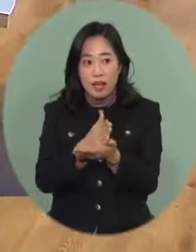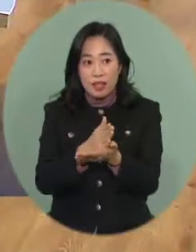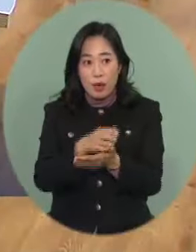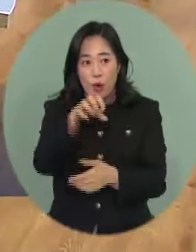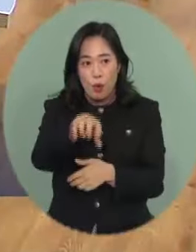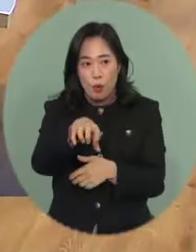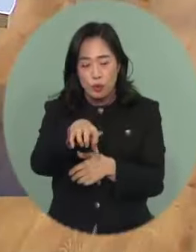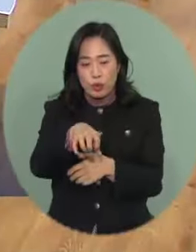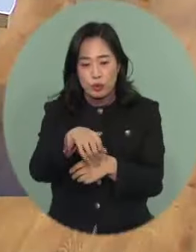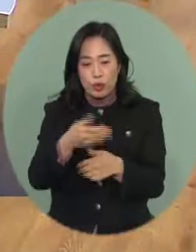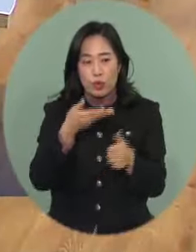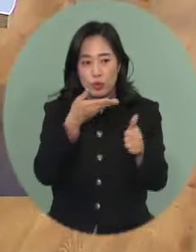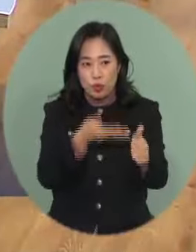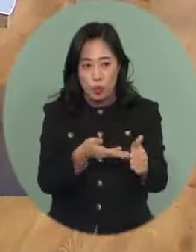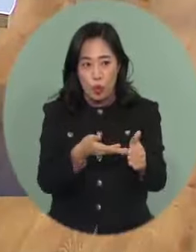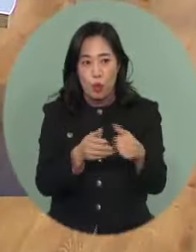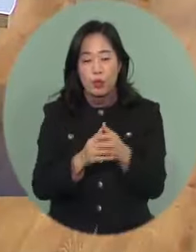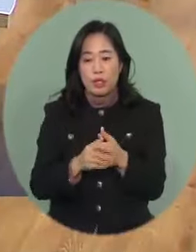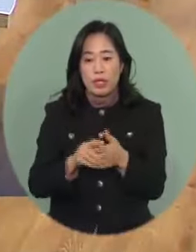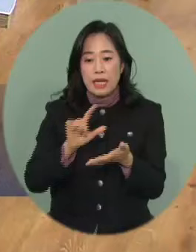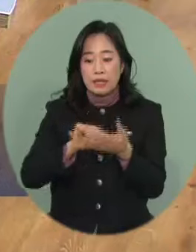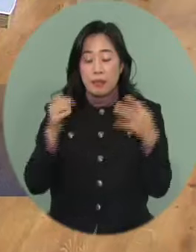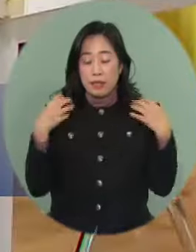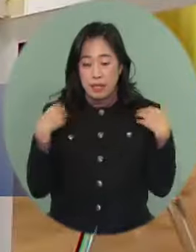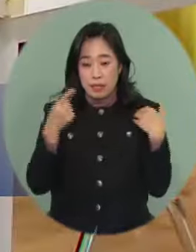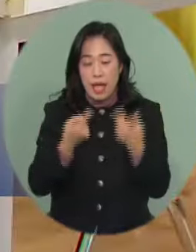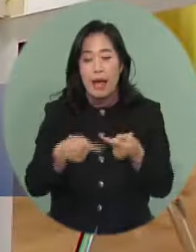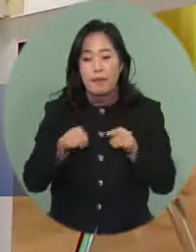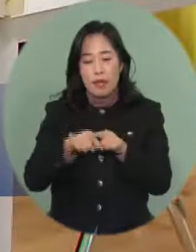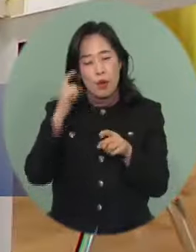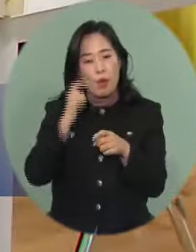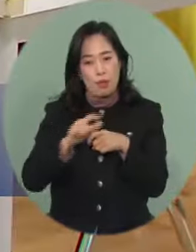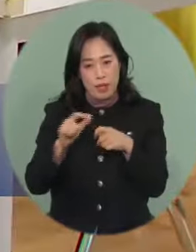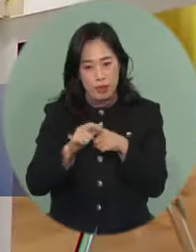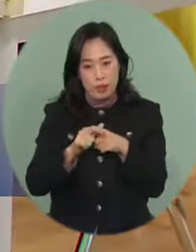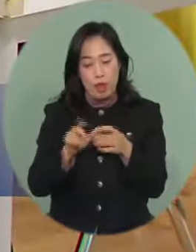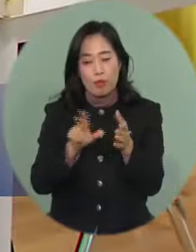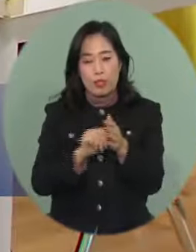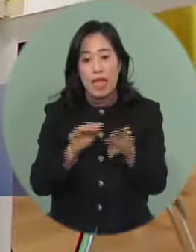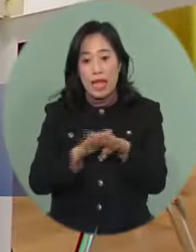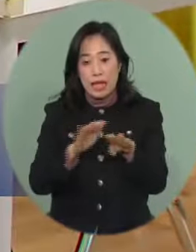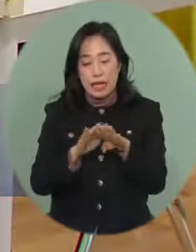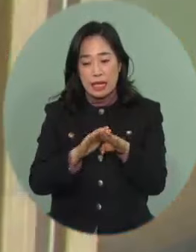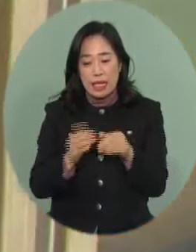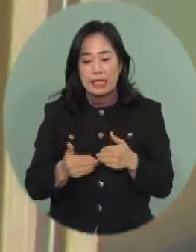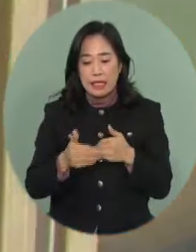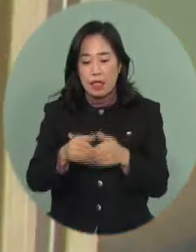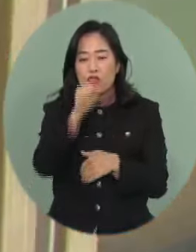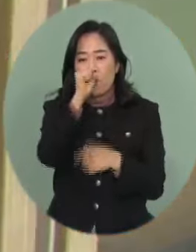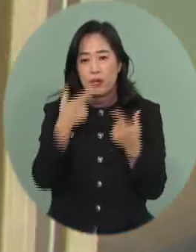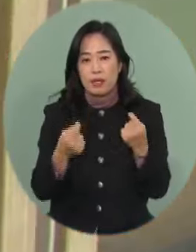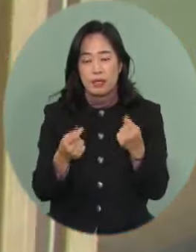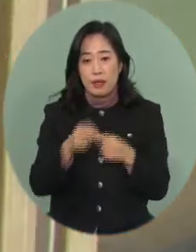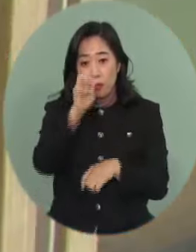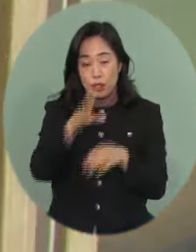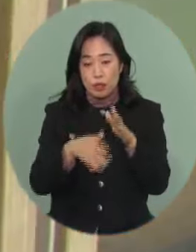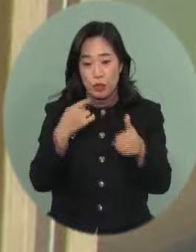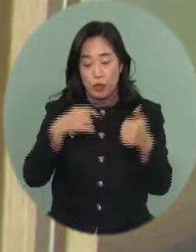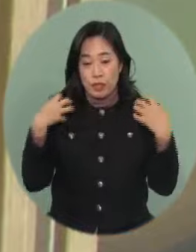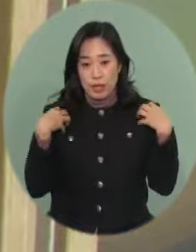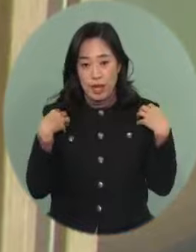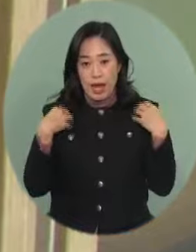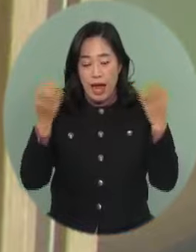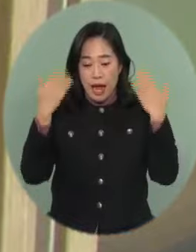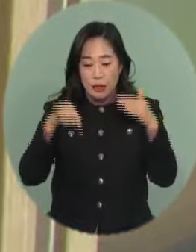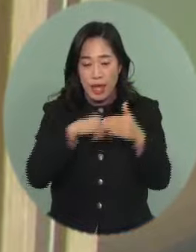고민들은 지자체에서 함께 조금 고민을 해주면은 조금 더 문제를 해결해 나가는 데좀 좋지 않을까. 광주시 교육청은